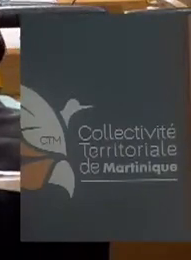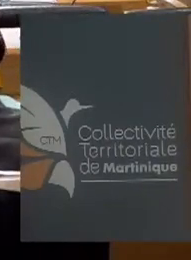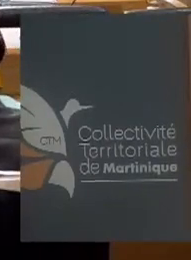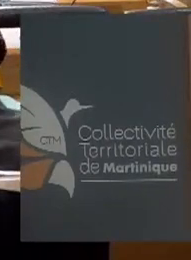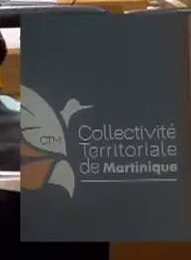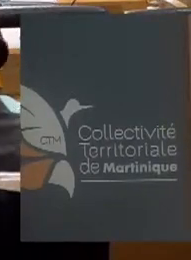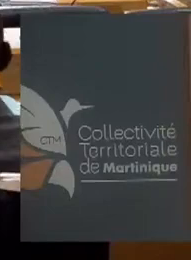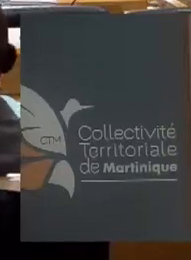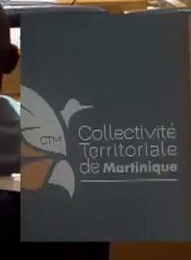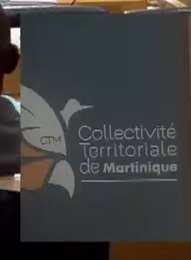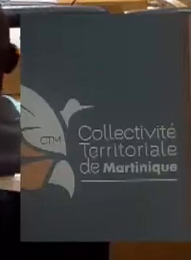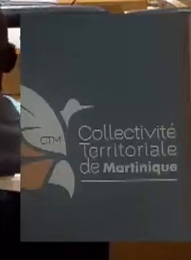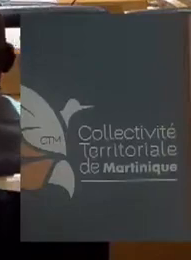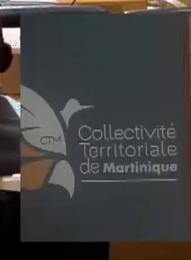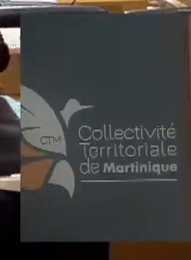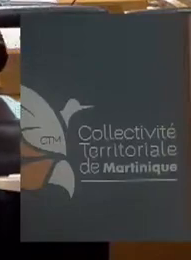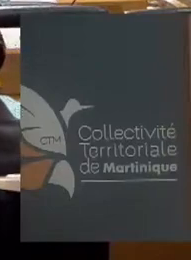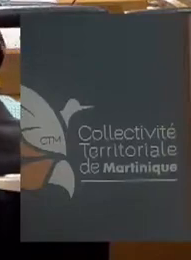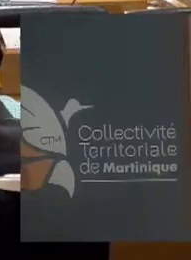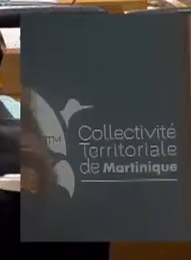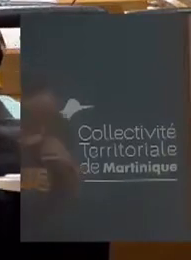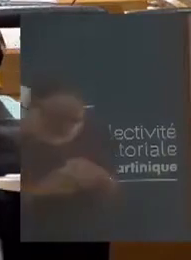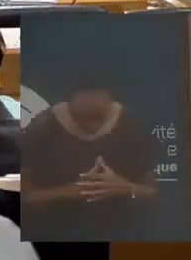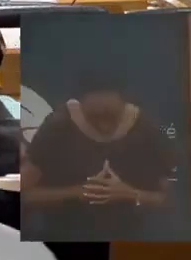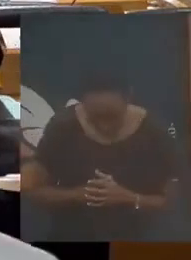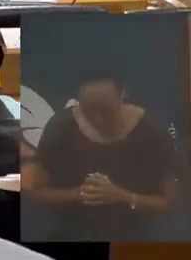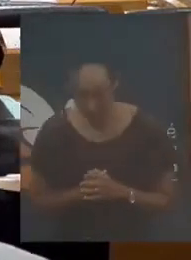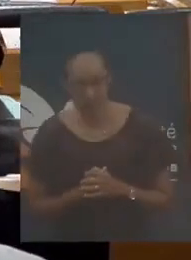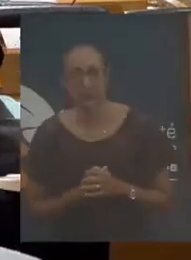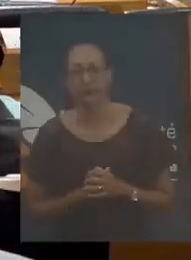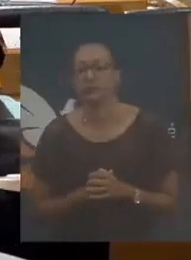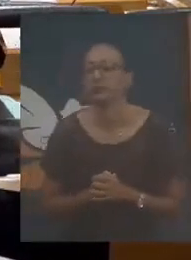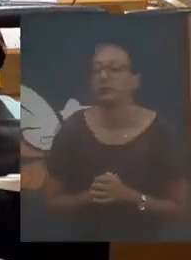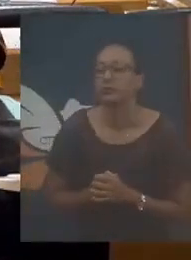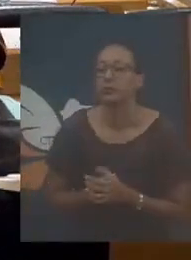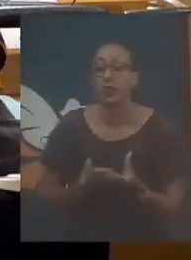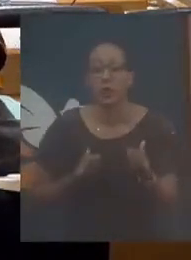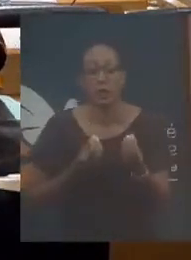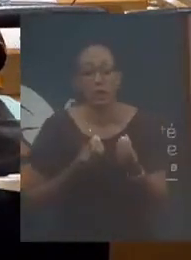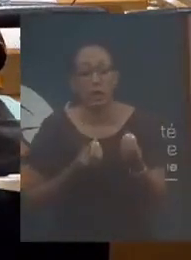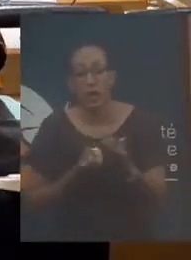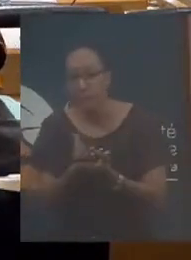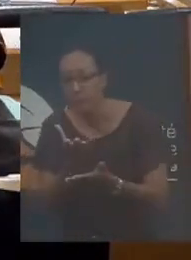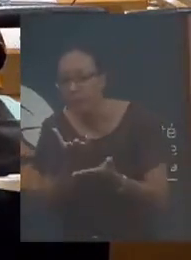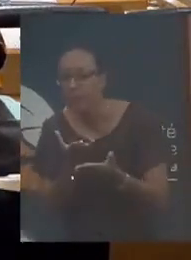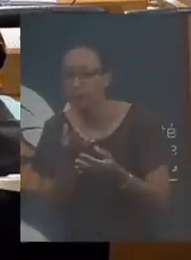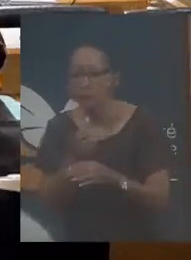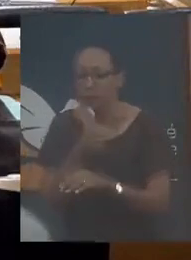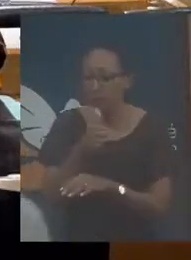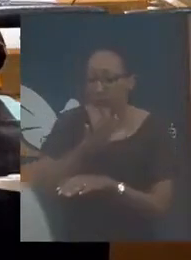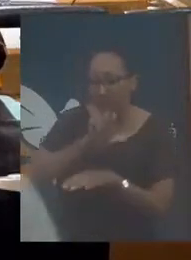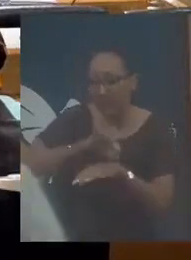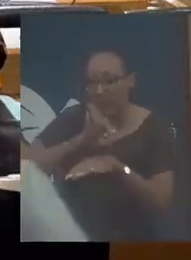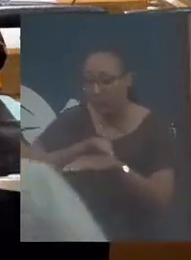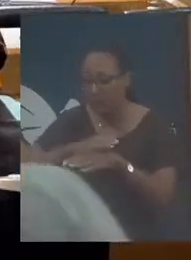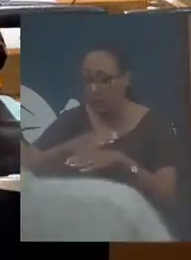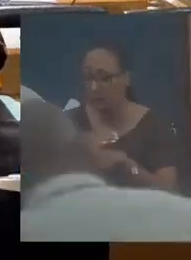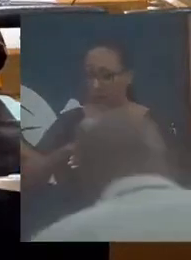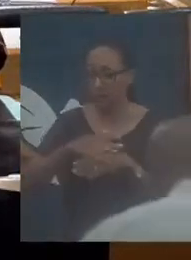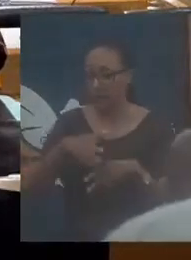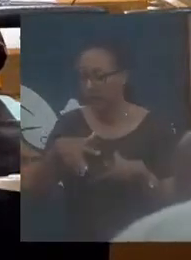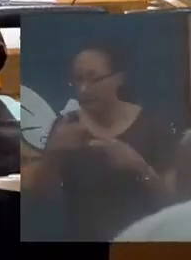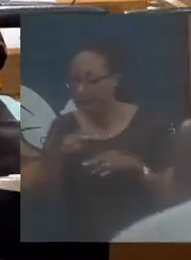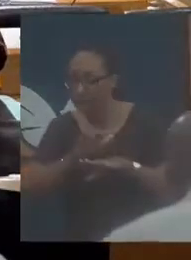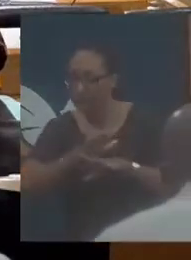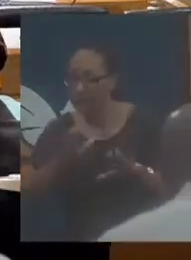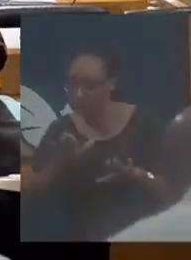de débat après cet exposé. Qu'il n'y aura pas de débat. Donc, je ne sais pas lequel qui prendra la parole. Ou laquelle,